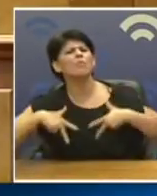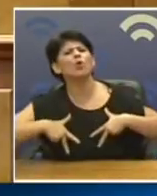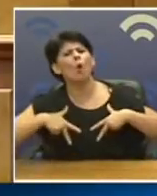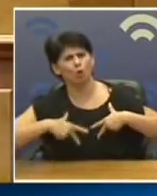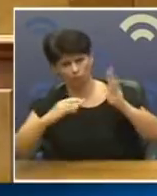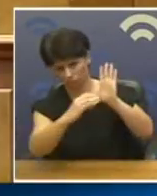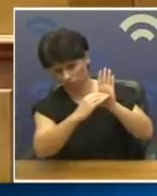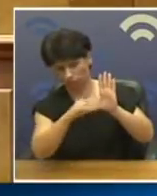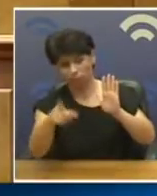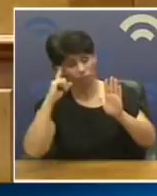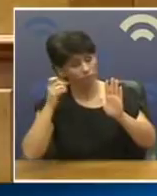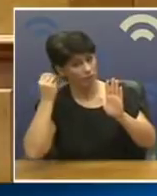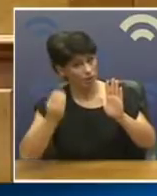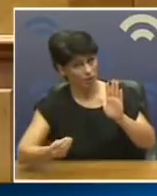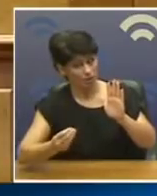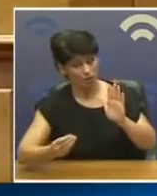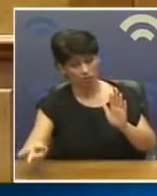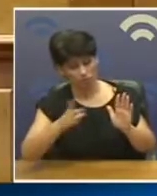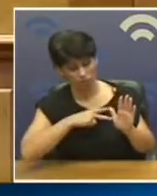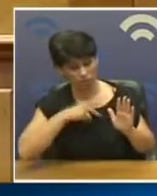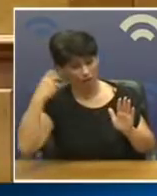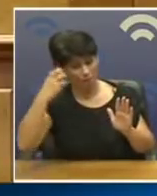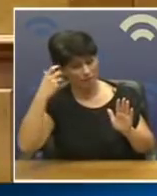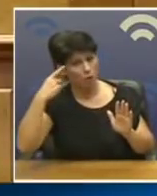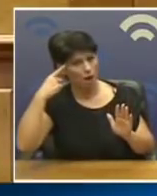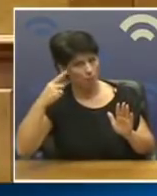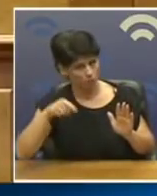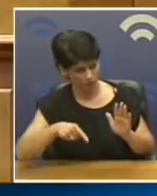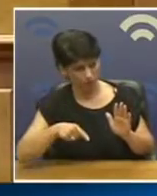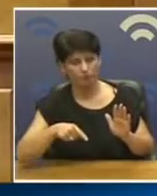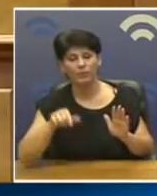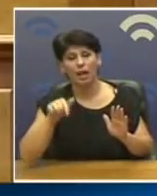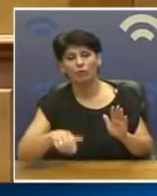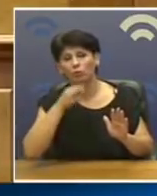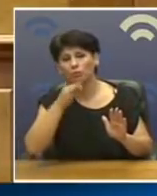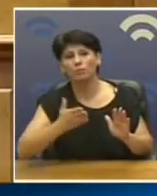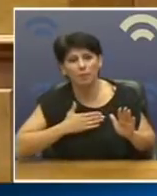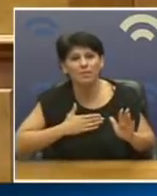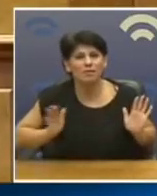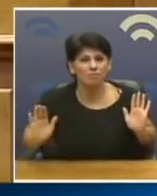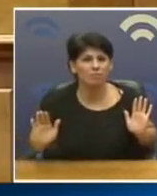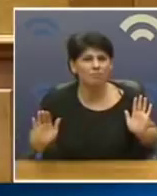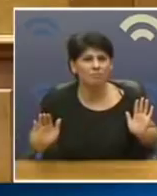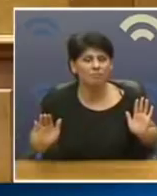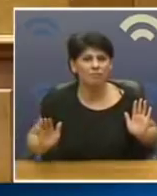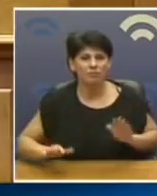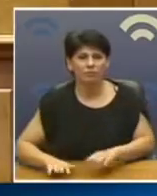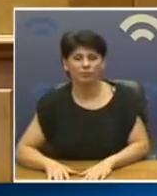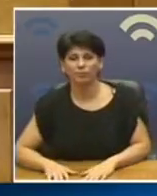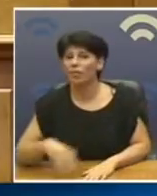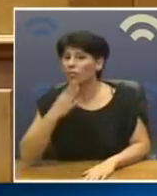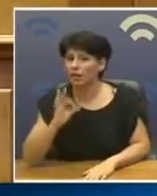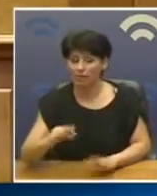ότι η ορθότερη και επικρατούσα επιστημονικά άποψη είναι αυτή που υποστηρίζουμε εμείς. Ότι δηλαδή